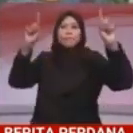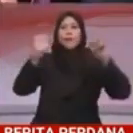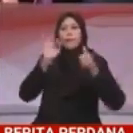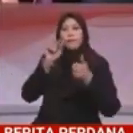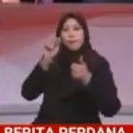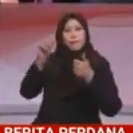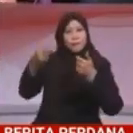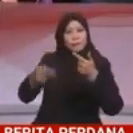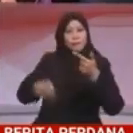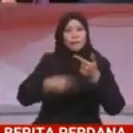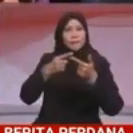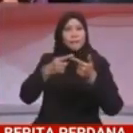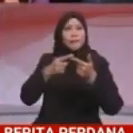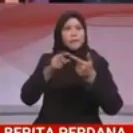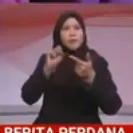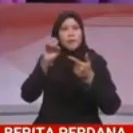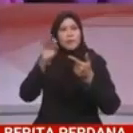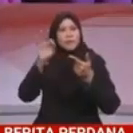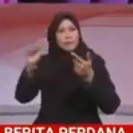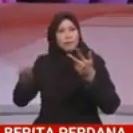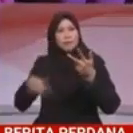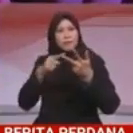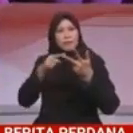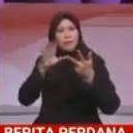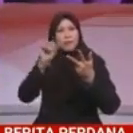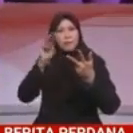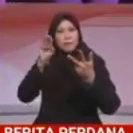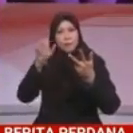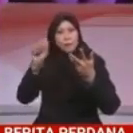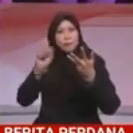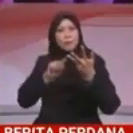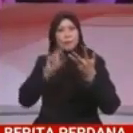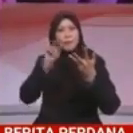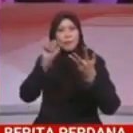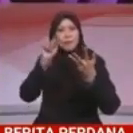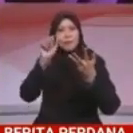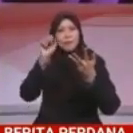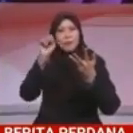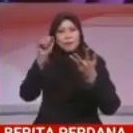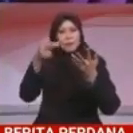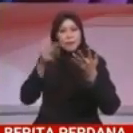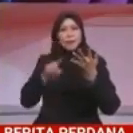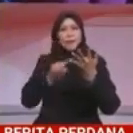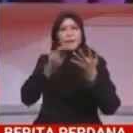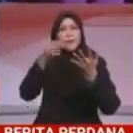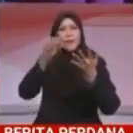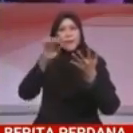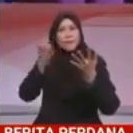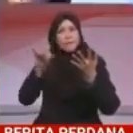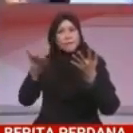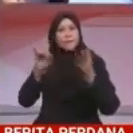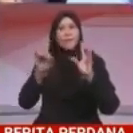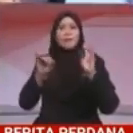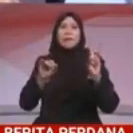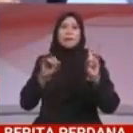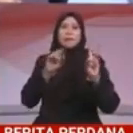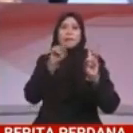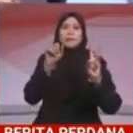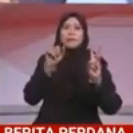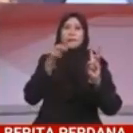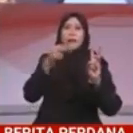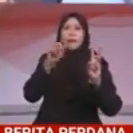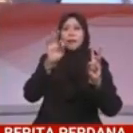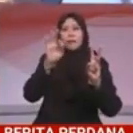Sofia Al-Barakbah, Camelia, Natasha, Hezi Al-Zik, Farah Ahmad dan Zalif